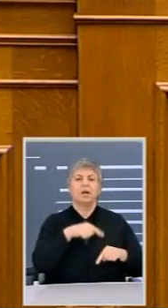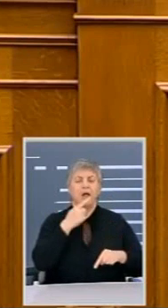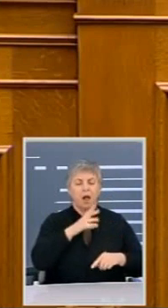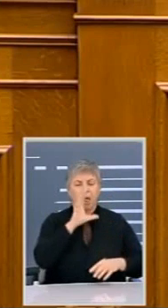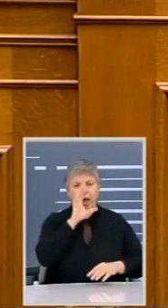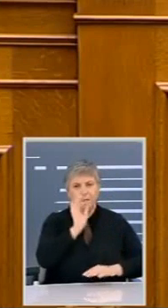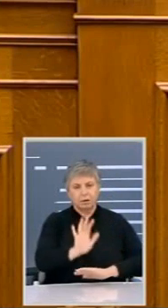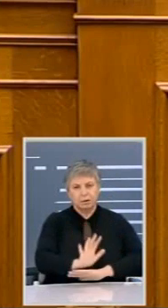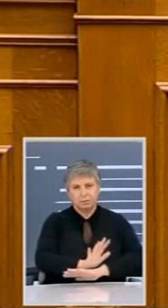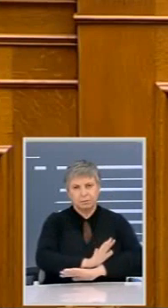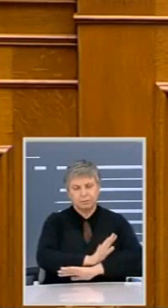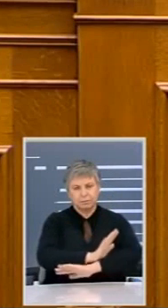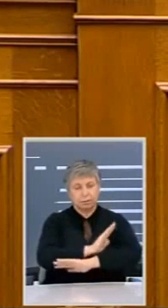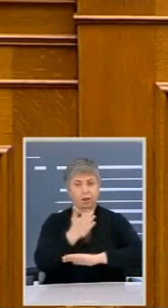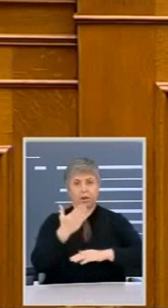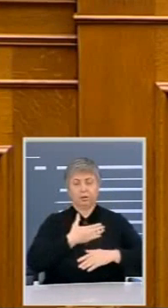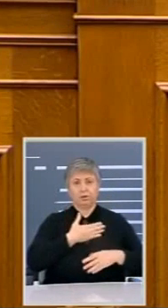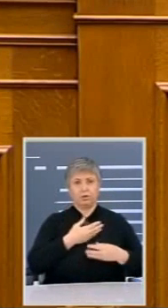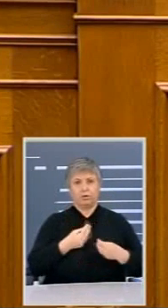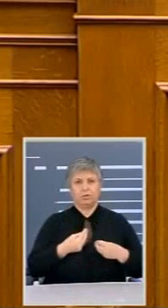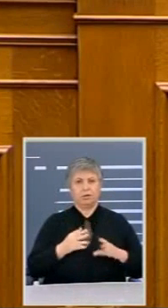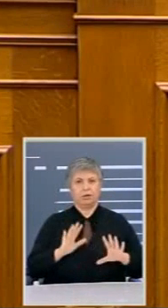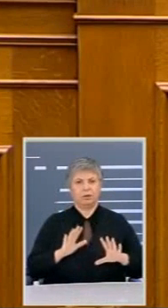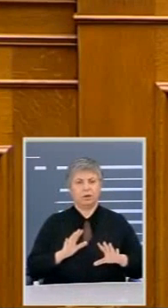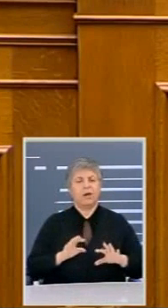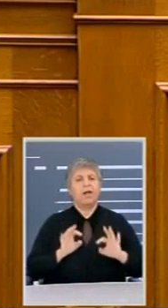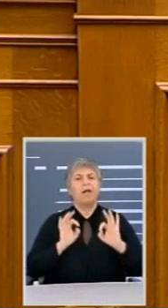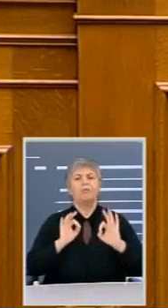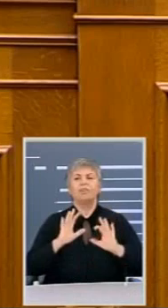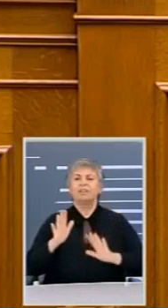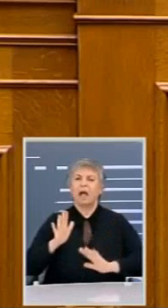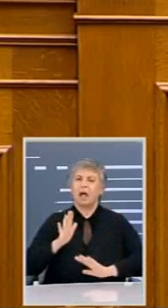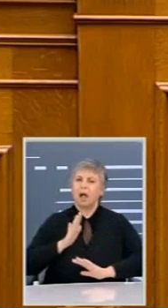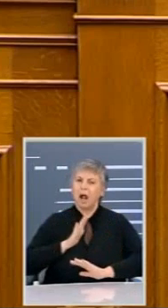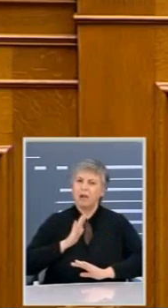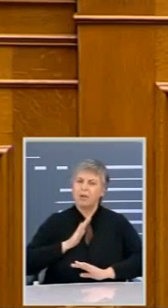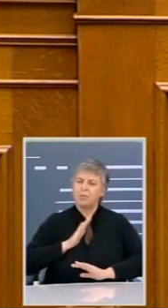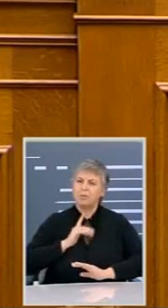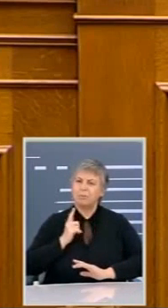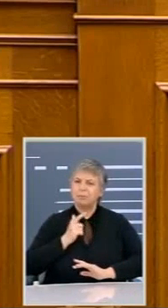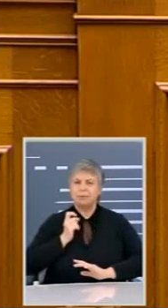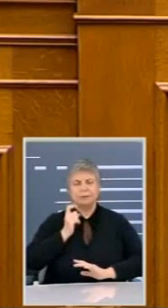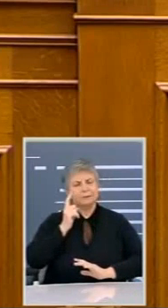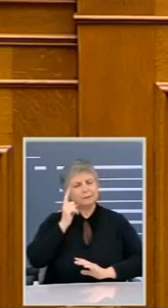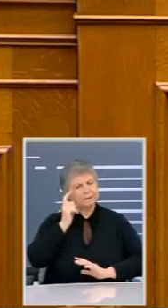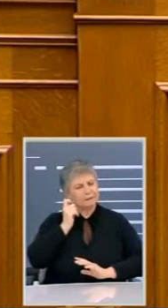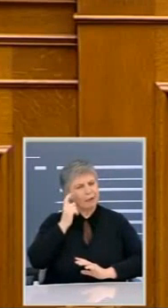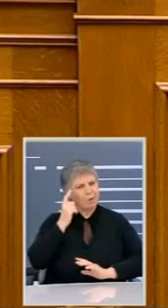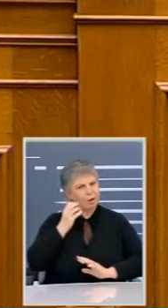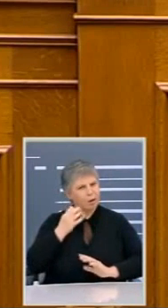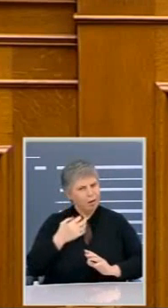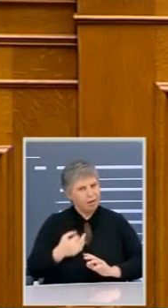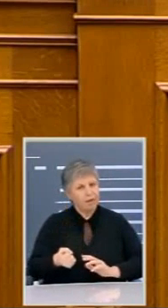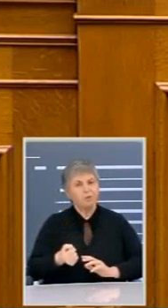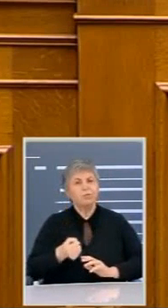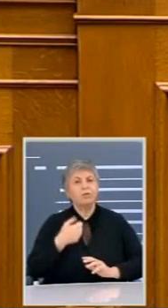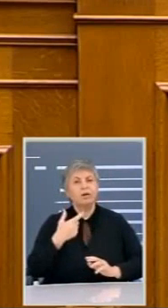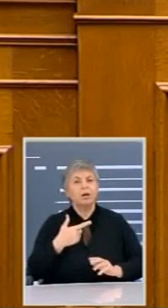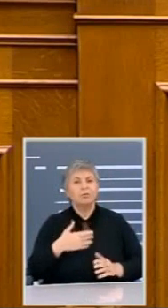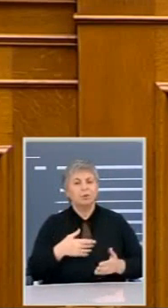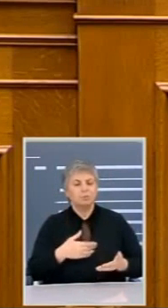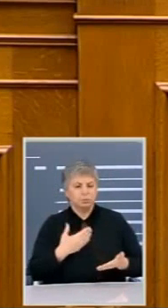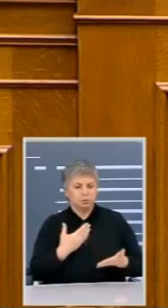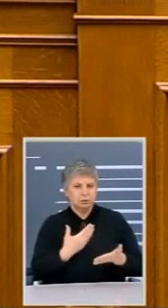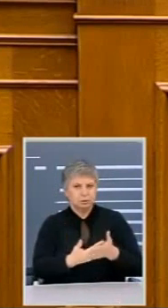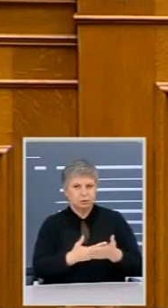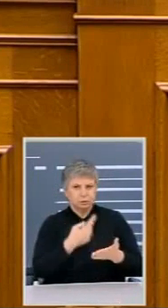ανατριχιαστικά, πράγματι σοκάρουν. Βέβαια, οι υποψιασμένες πολίτες γνώριζαν λίγο πολύ, αλλά είδαμε την τεκμηρίωση αυτών των αποκαλύψεων.